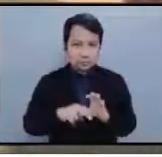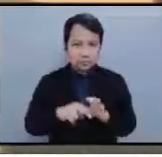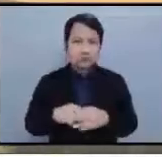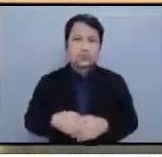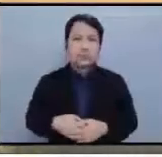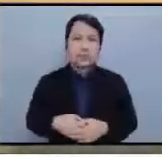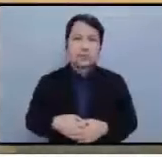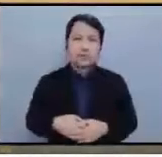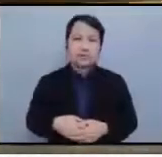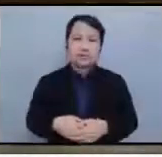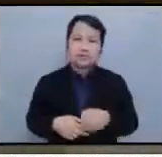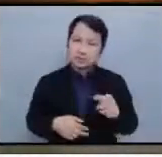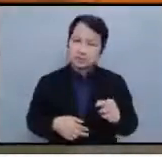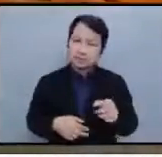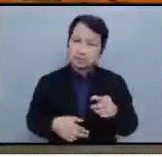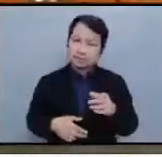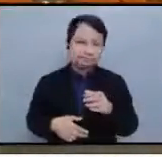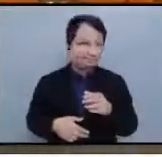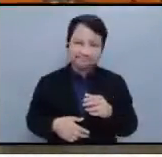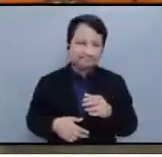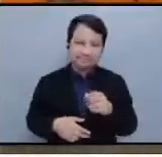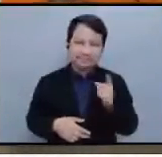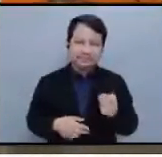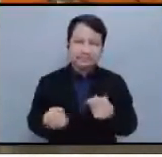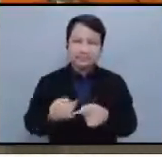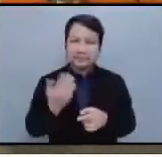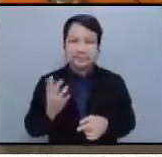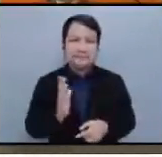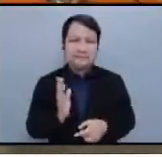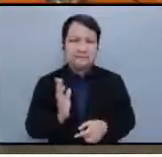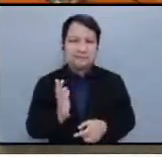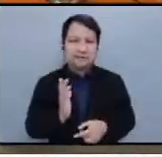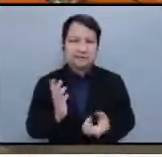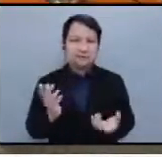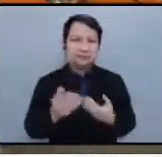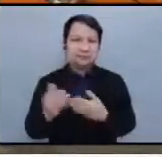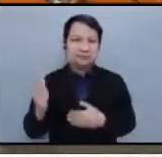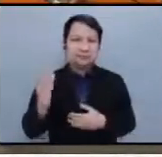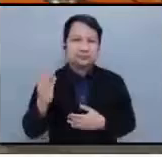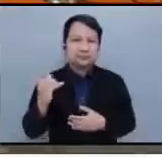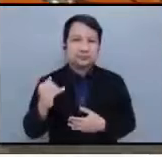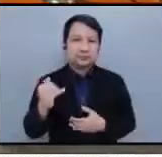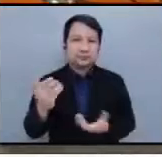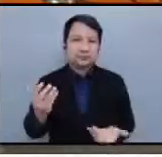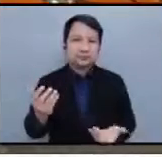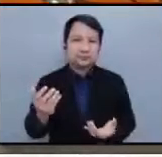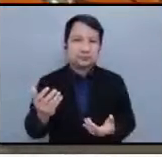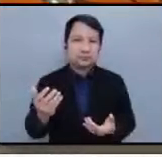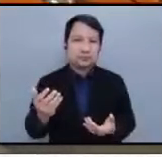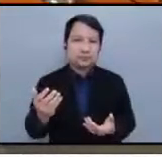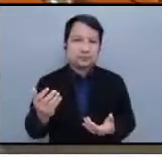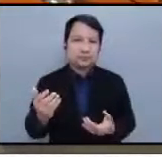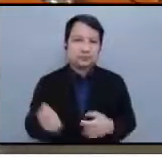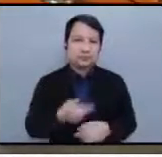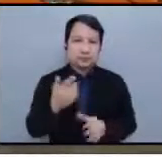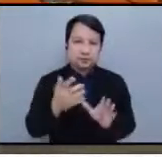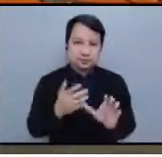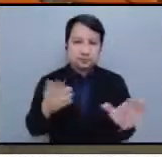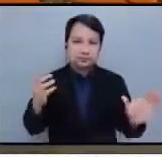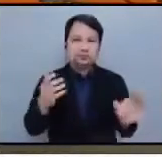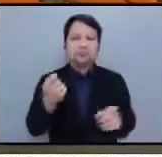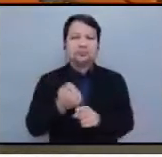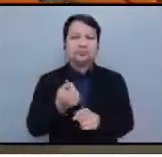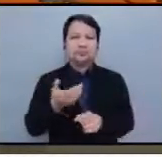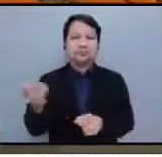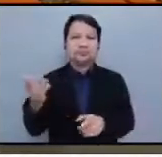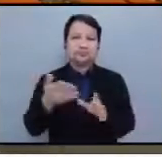May ilan na tila dismayado, may ilan naman na mas gusto nila yung ganito dahil na rin syempre may kaayusan at para maiwasan